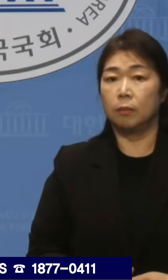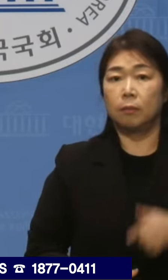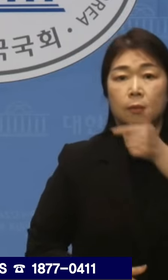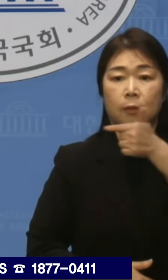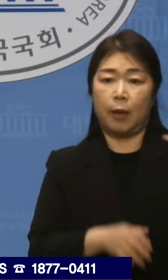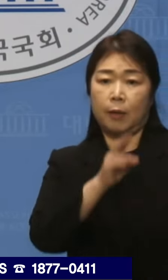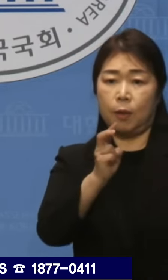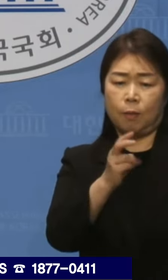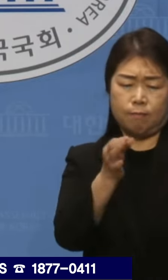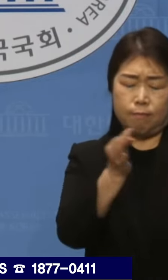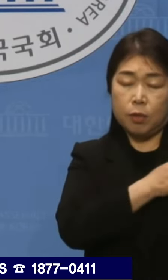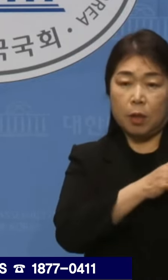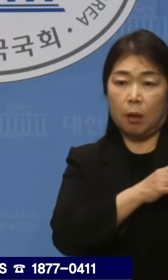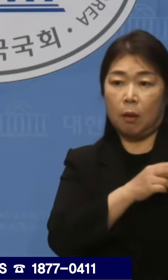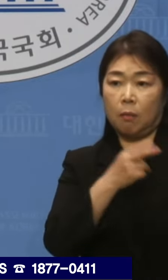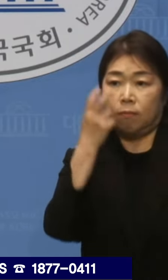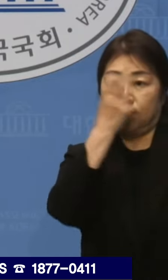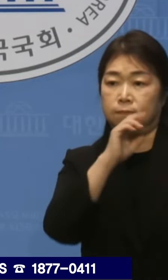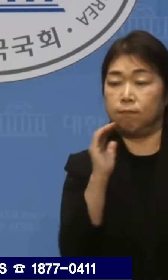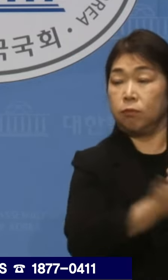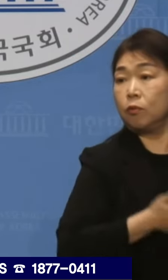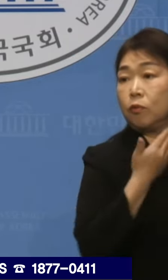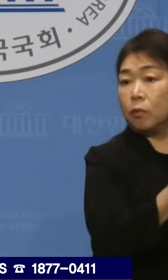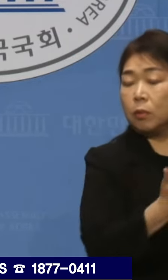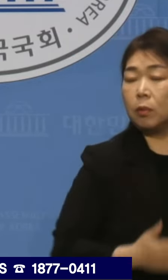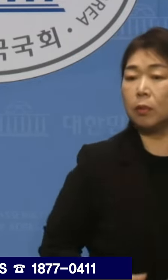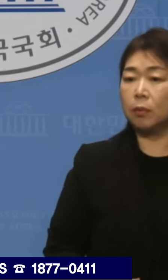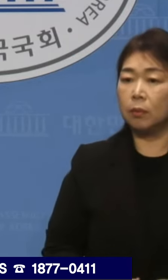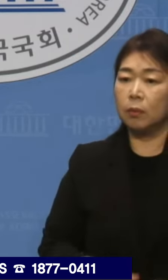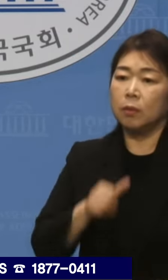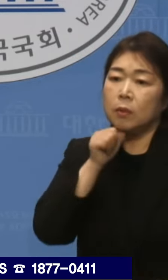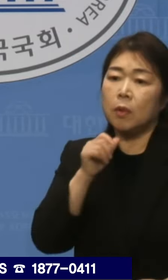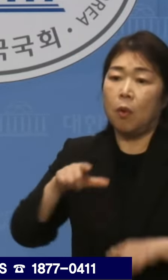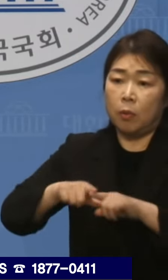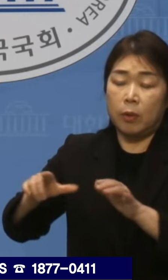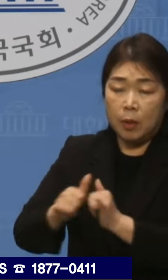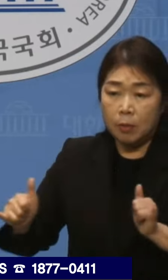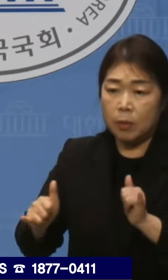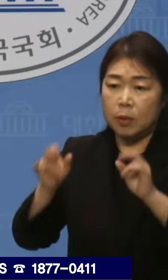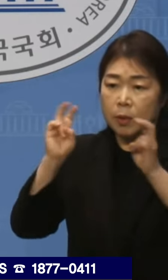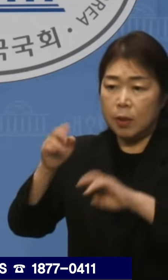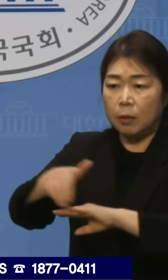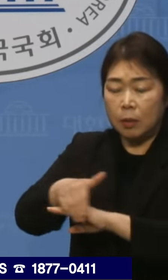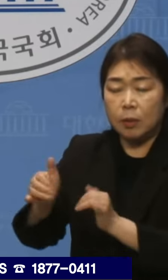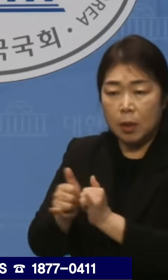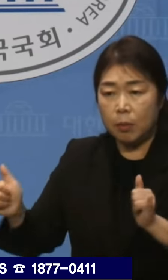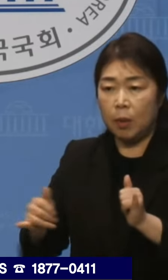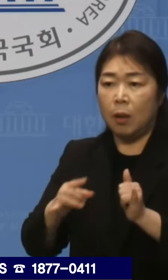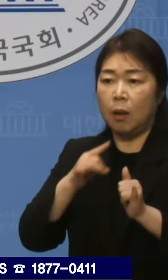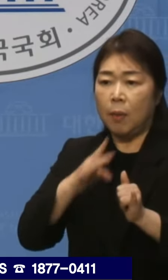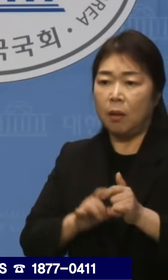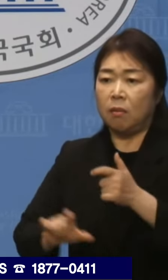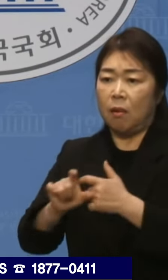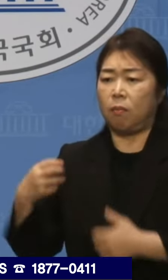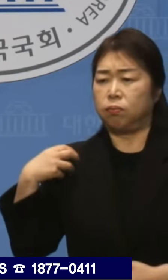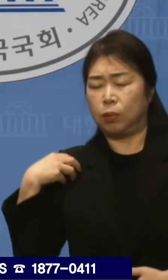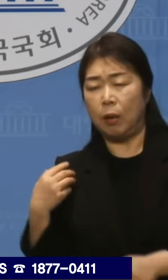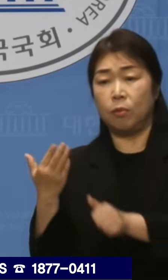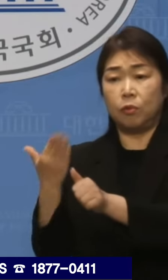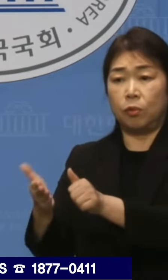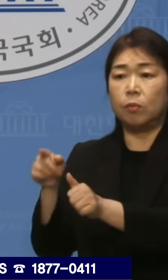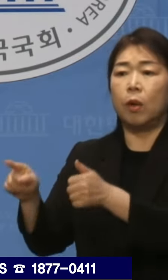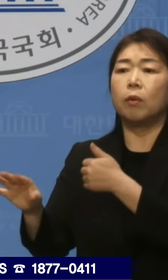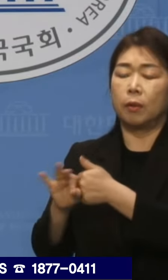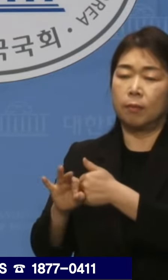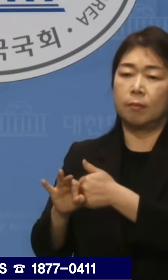초부자들은 감싸면서 서민과 직장인만 박절하게 대하는 대통령에게 돌아갈 것은 분노한 직장인들의